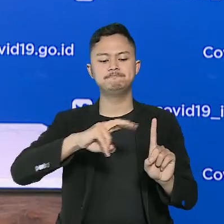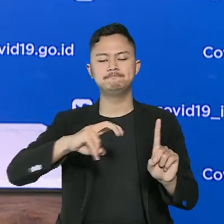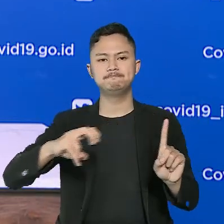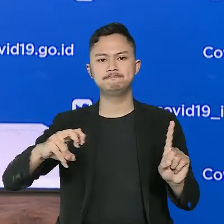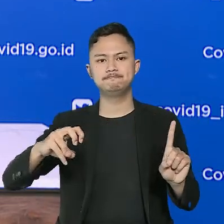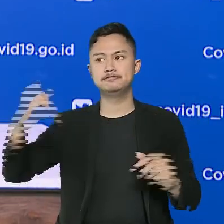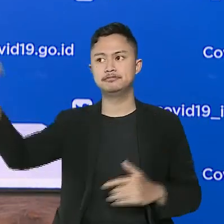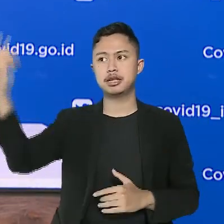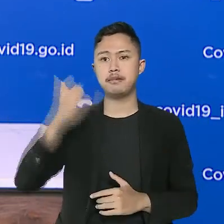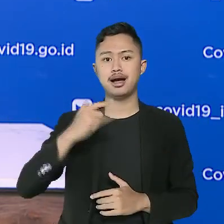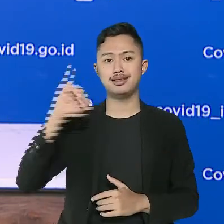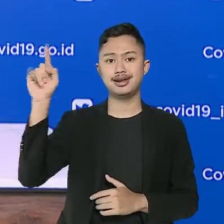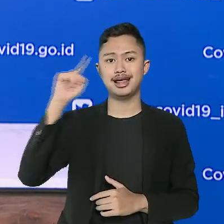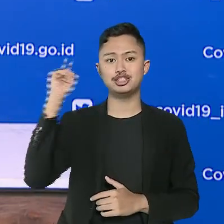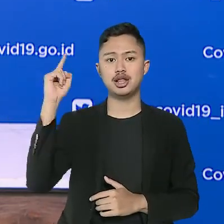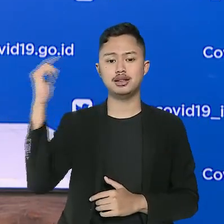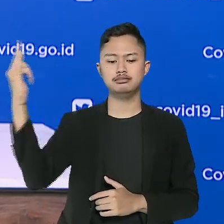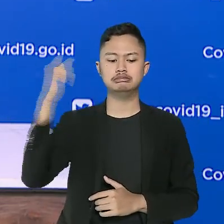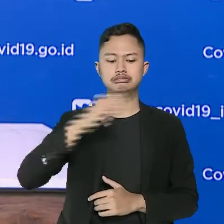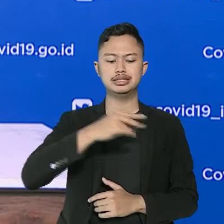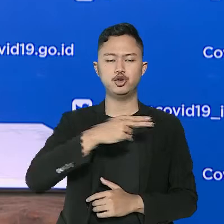perjalanan internasional ke Indonesia.